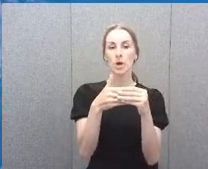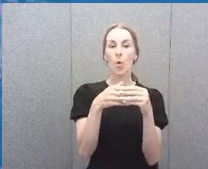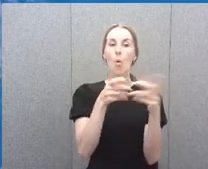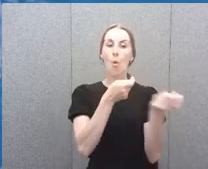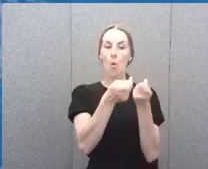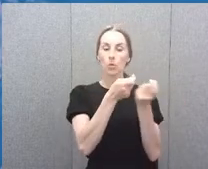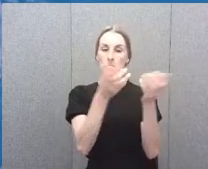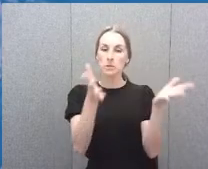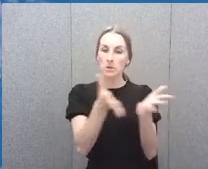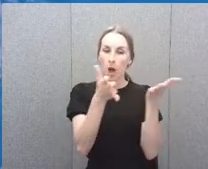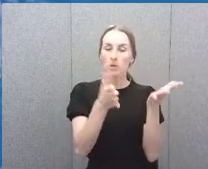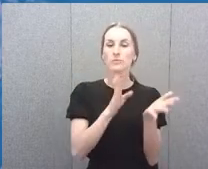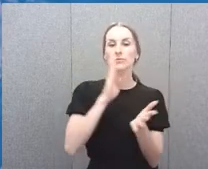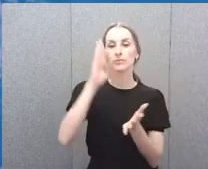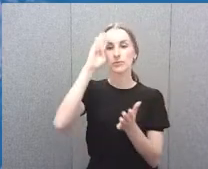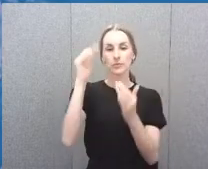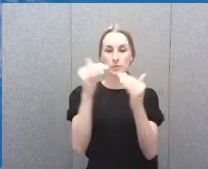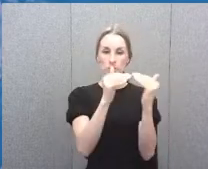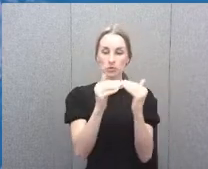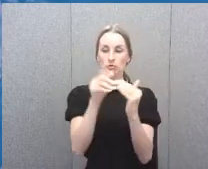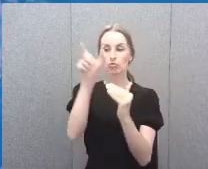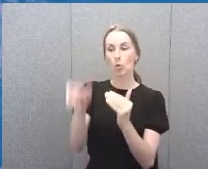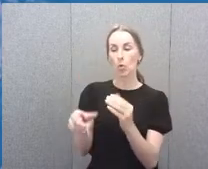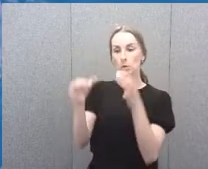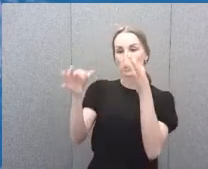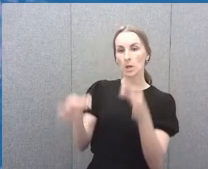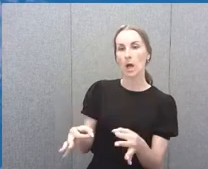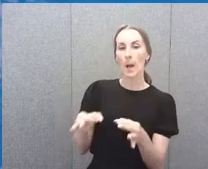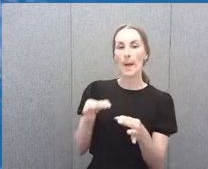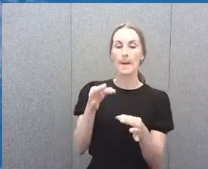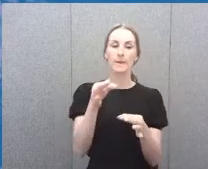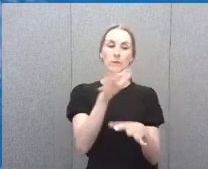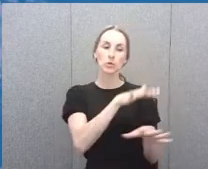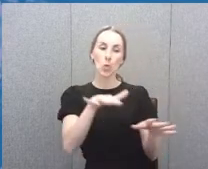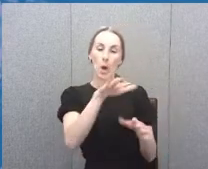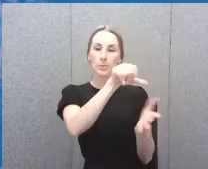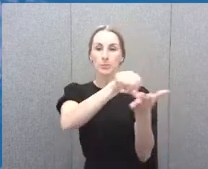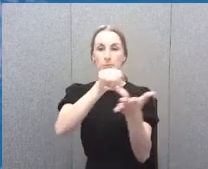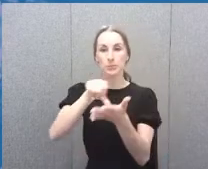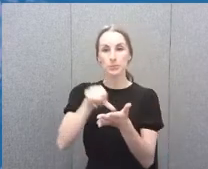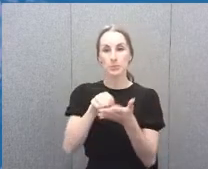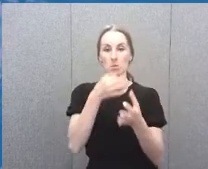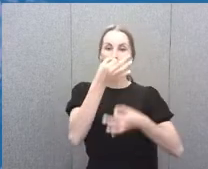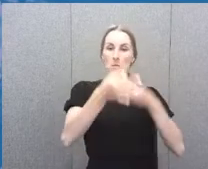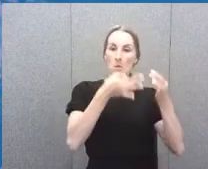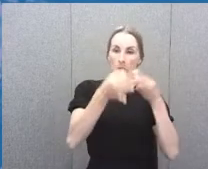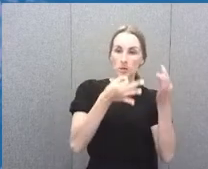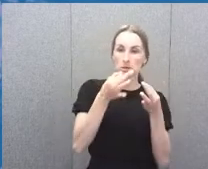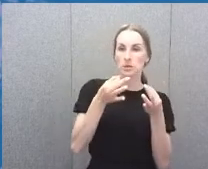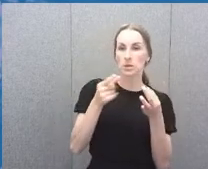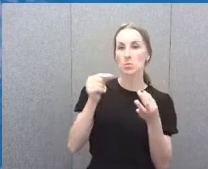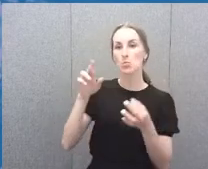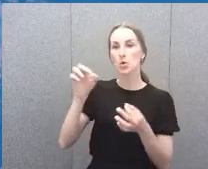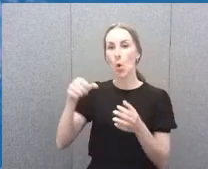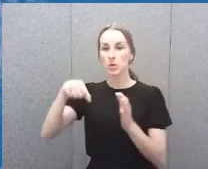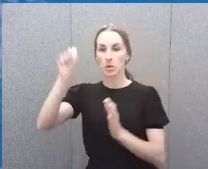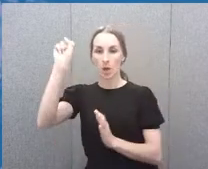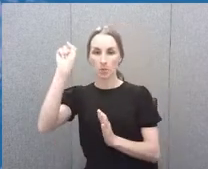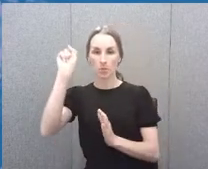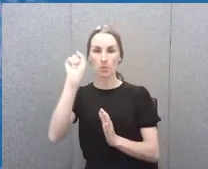равноправию, правам человека, гражданскому участию и другим продемократическим ценностям. Она